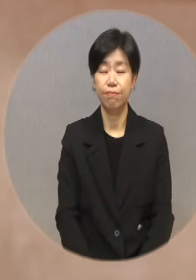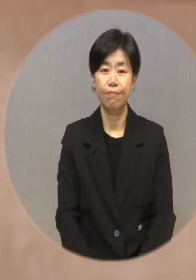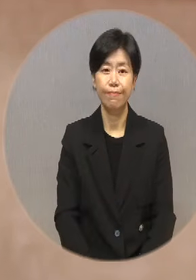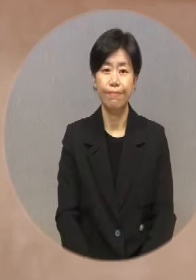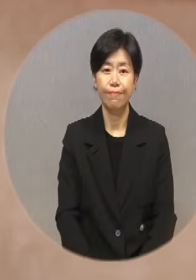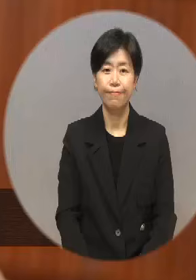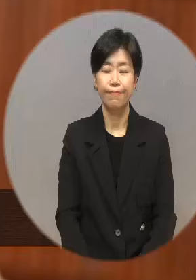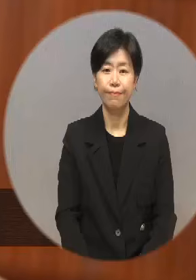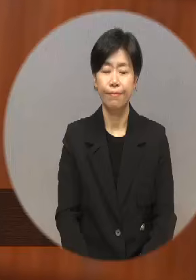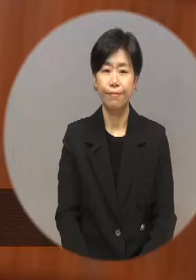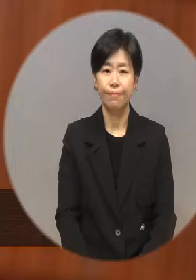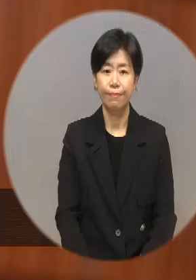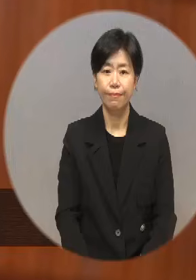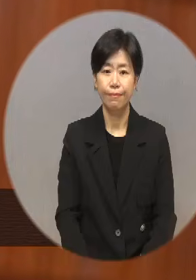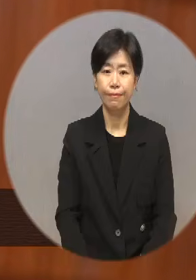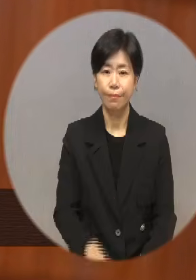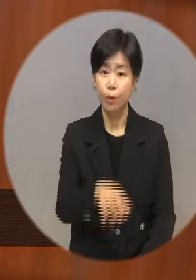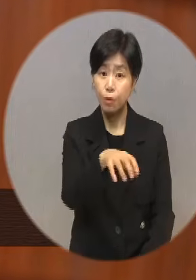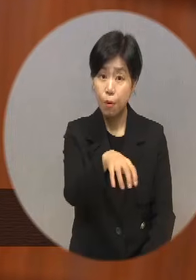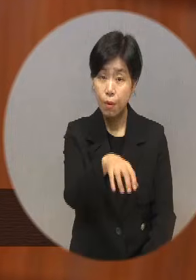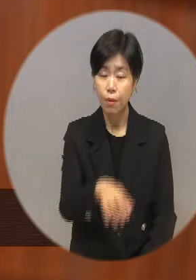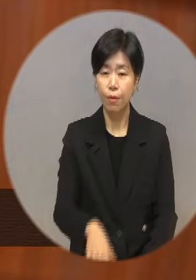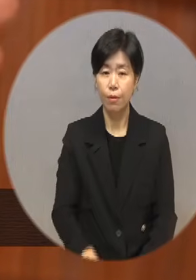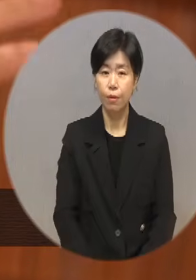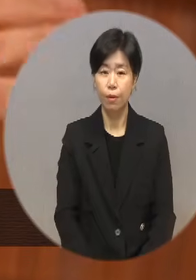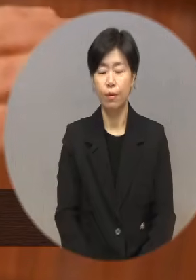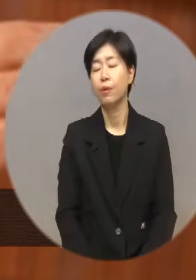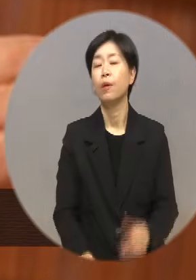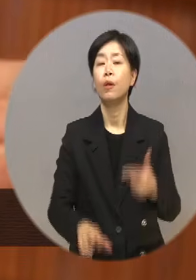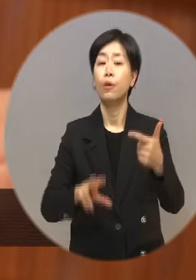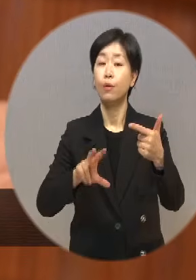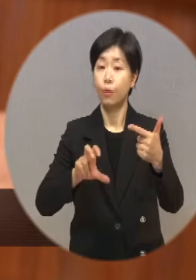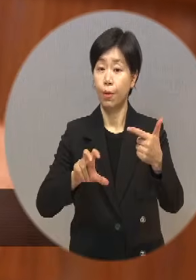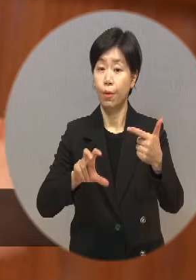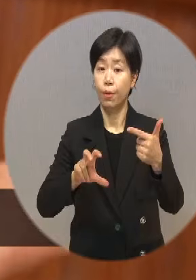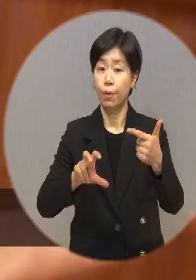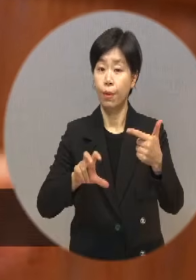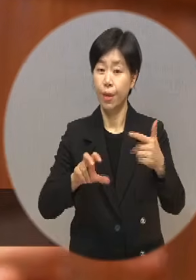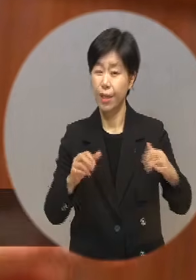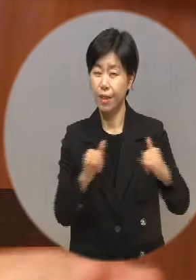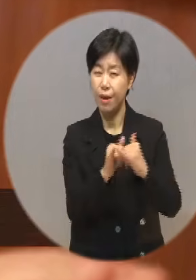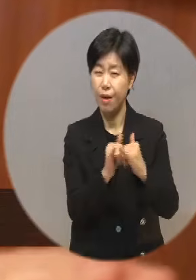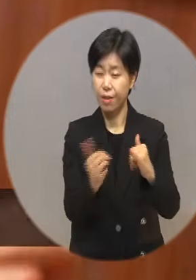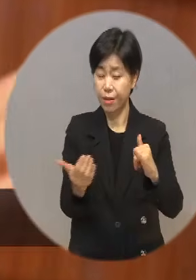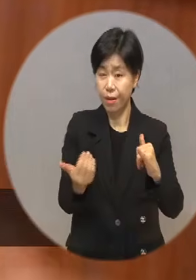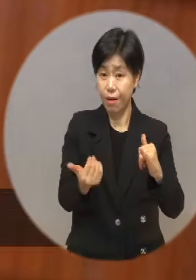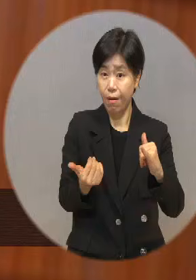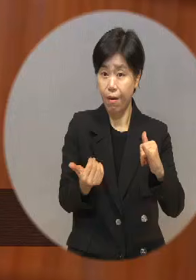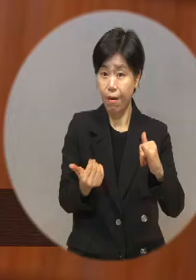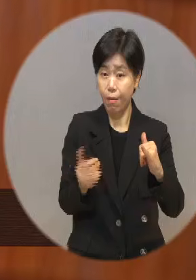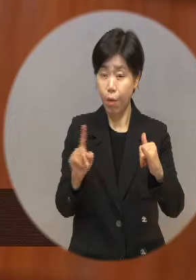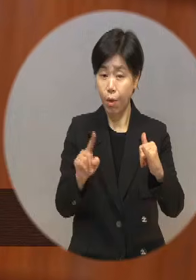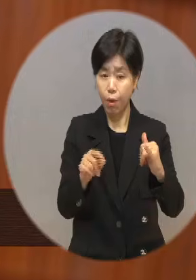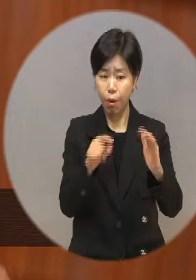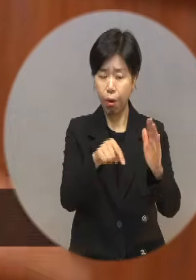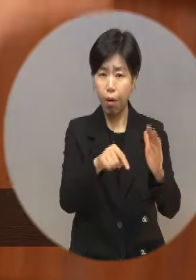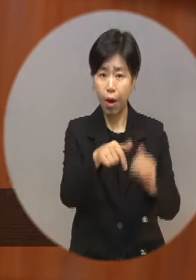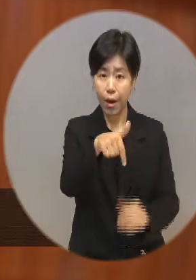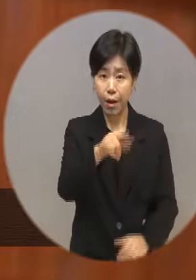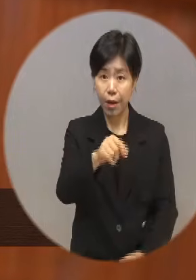가게 됐잖아요. 근데 개성은 사실은 우리가 그 6.25가 나기 전에는